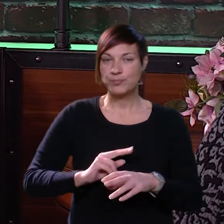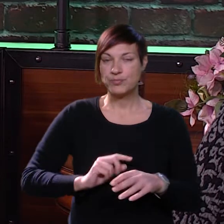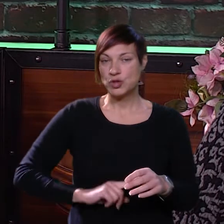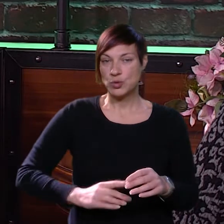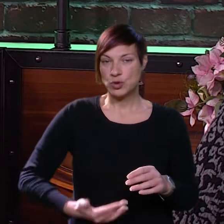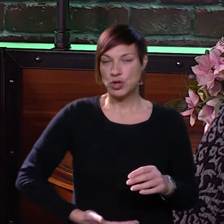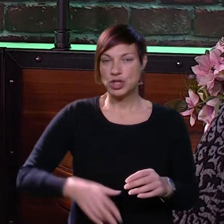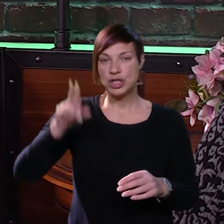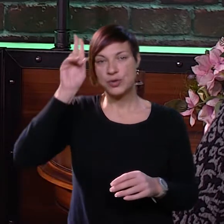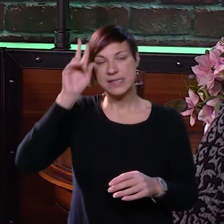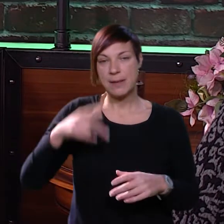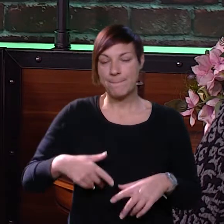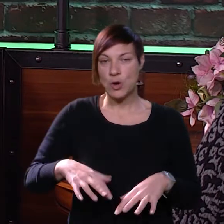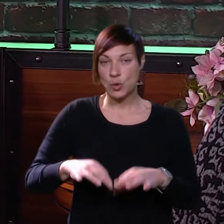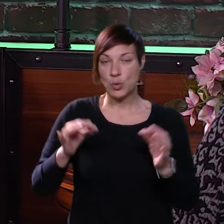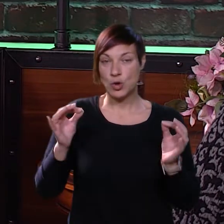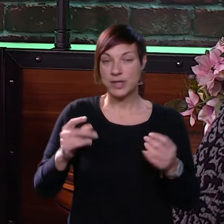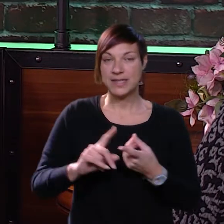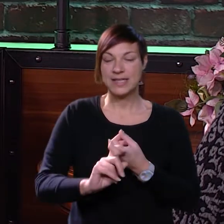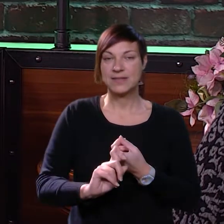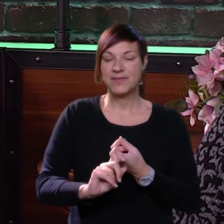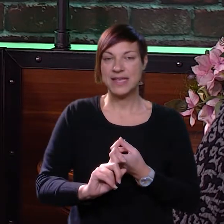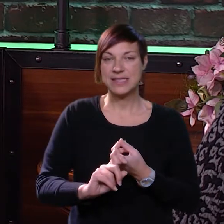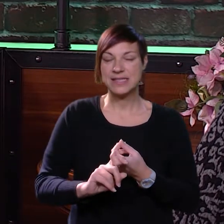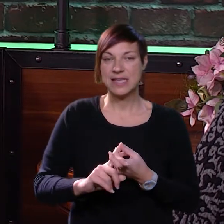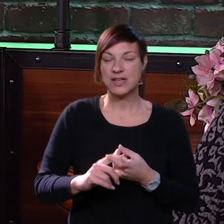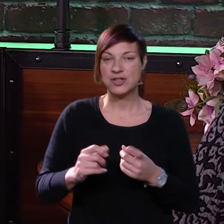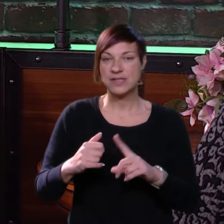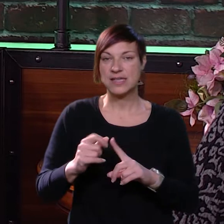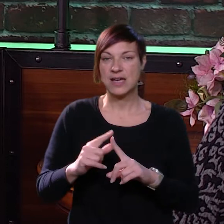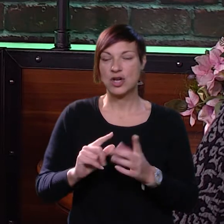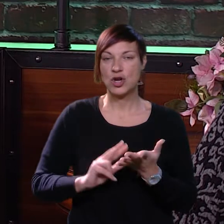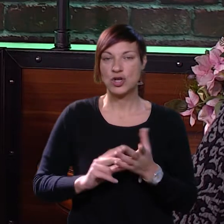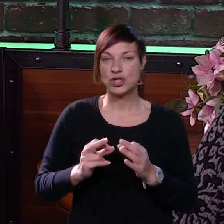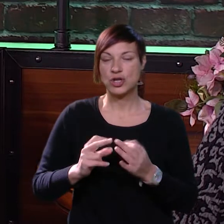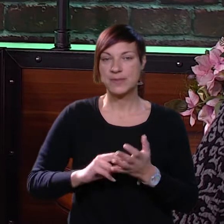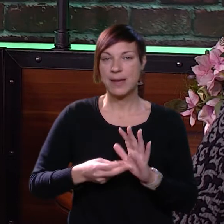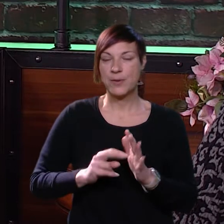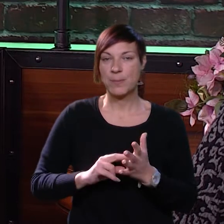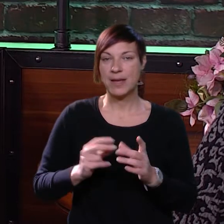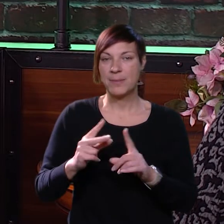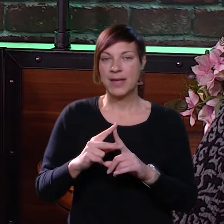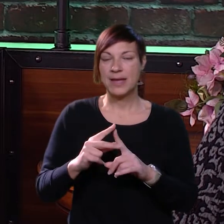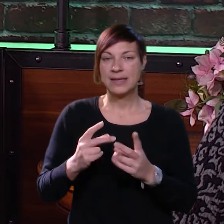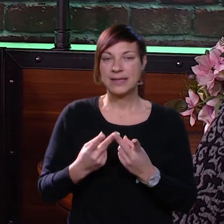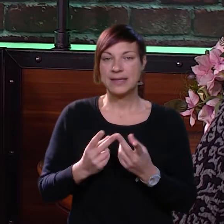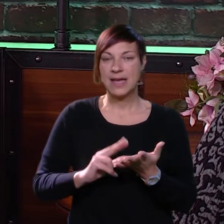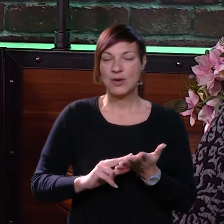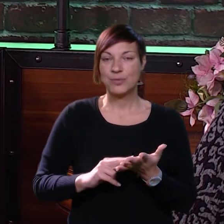u trudnoći koji se mogu otkriti, tako i isto i vezano za kromosomske probleme, to je za Down